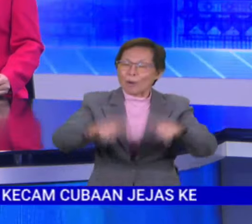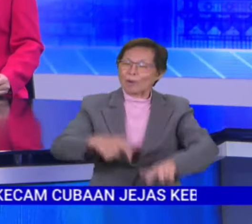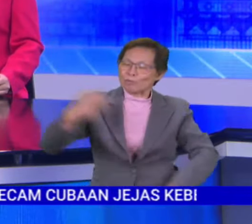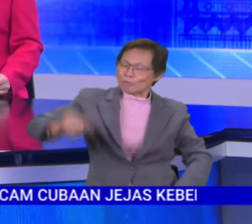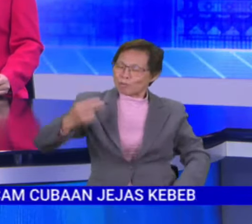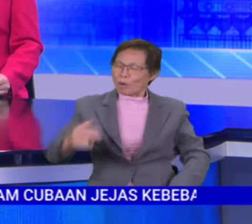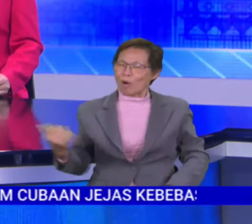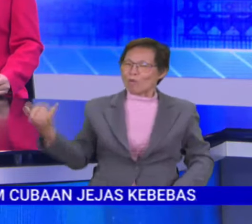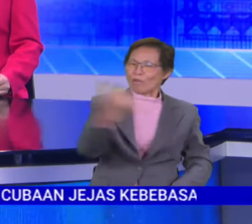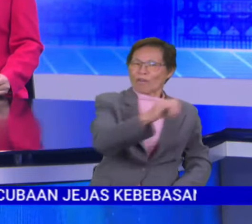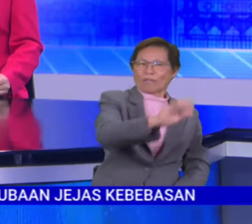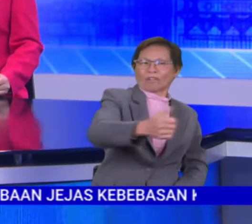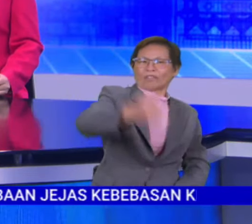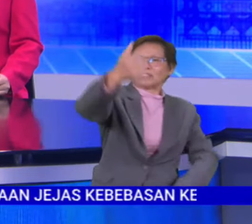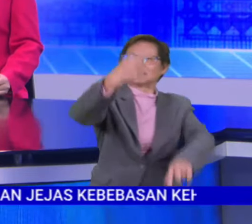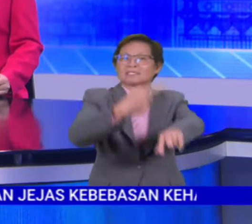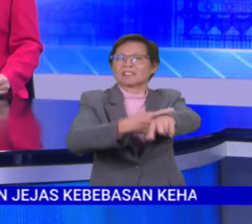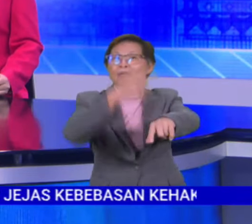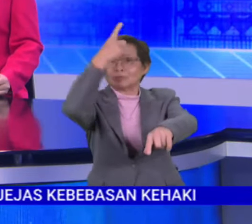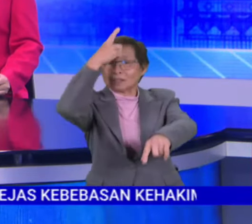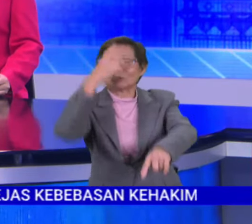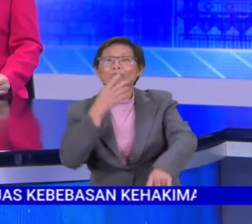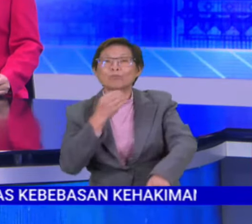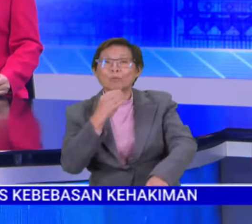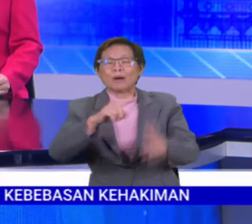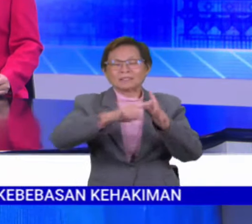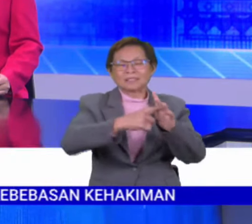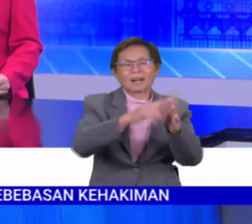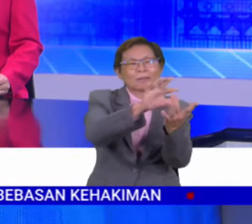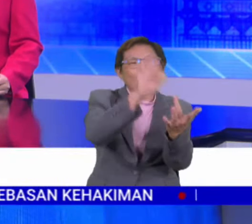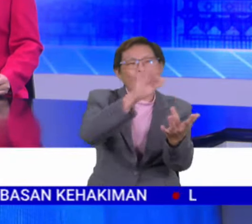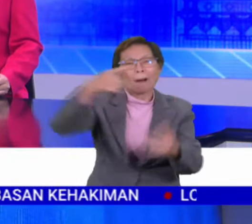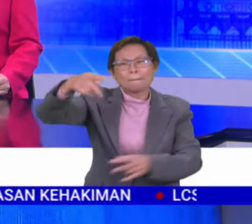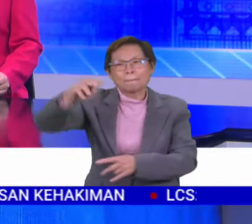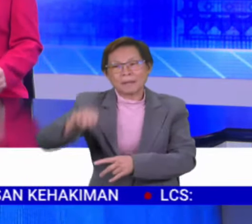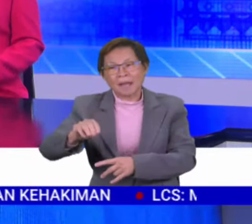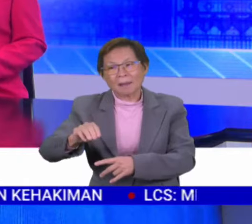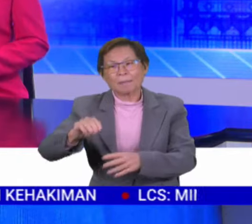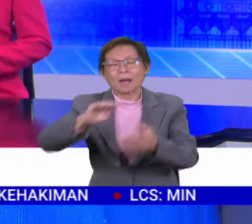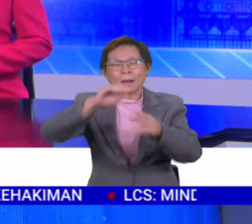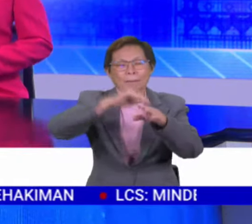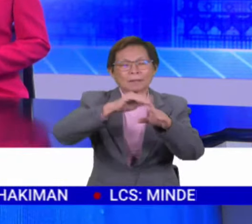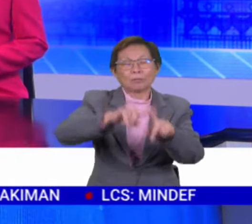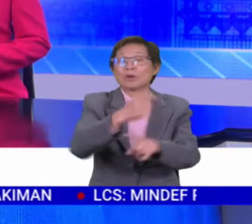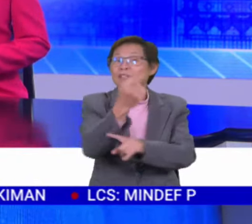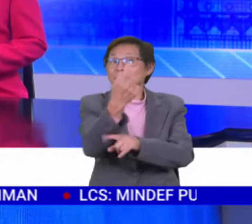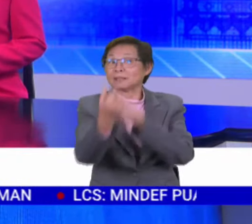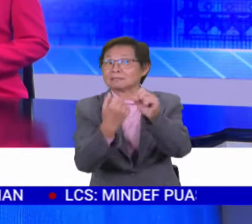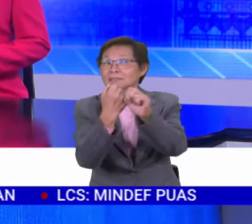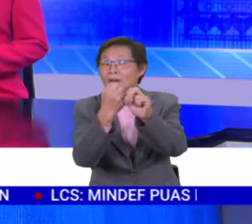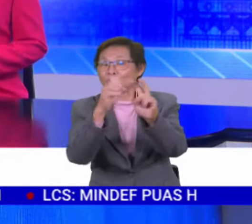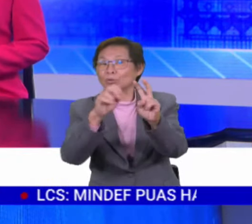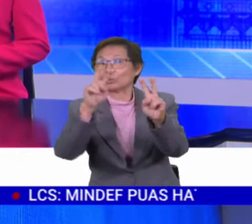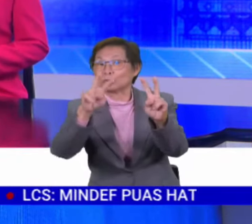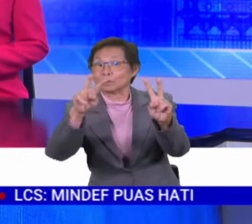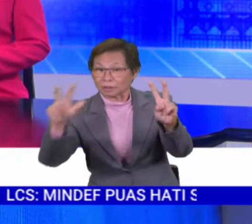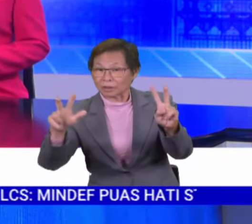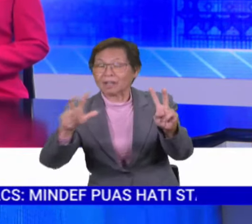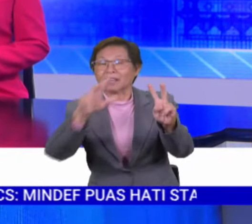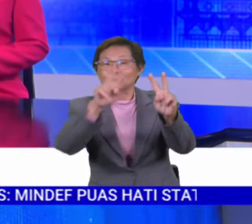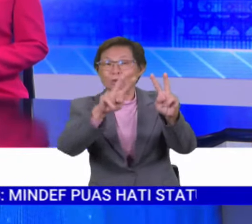merupakan kunjungan pertama Datuk Seri Anwar Ibrahim sejak dilantik sebagai Perdana Menteri November tahun lalu. Grace Aisyah Kedayan